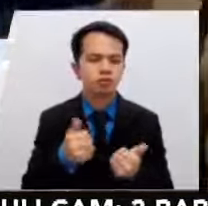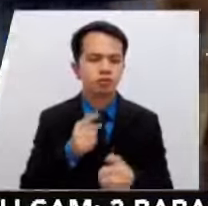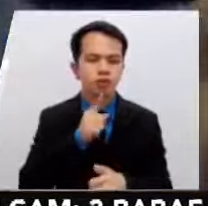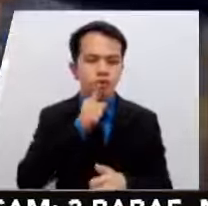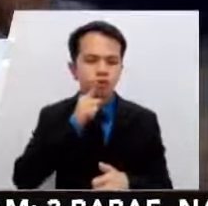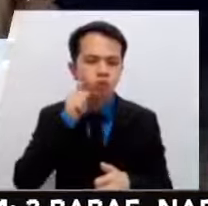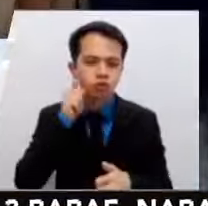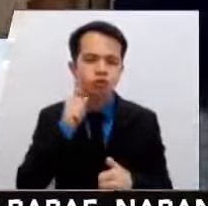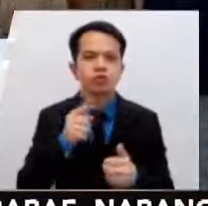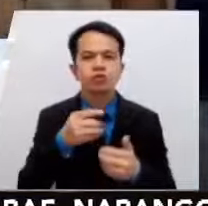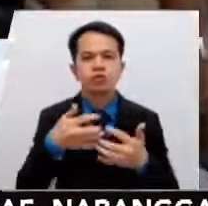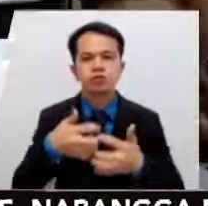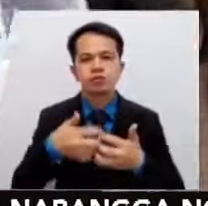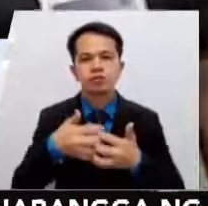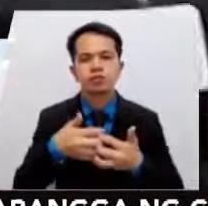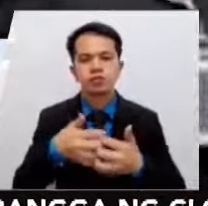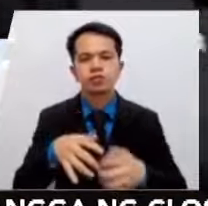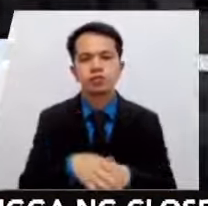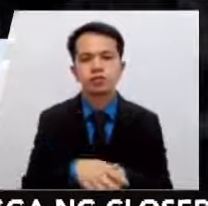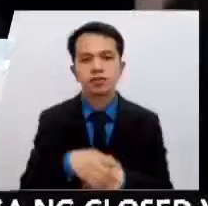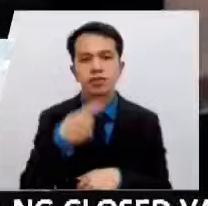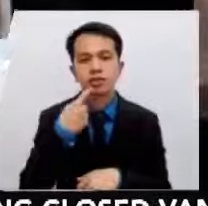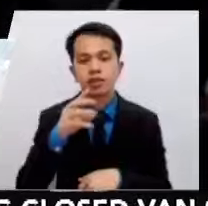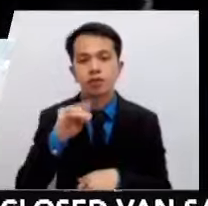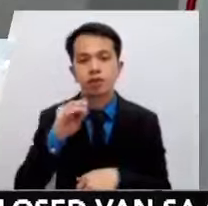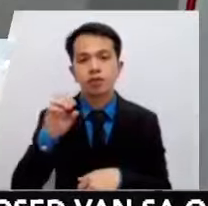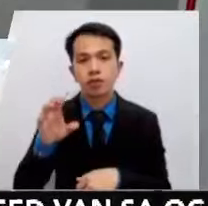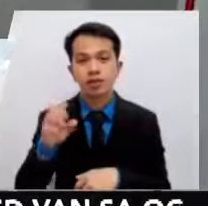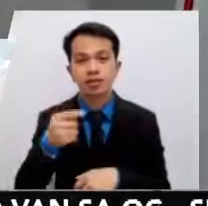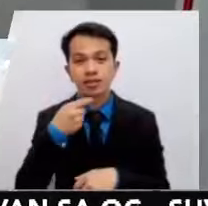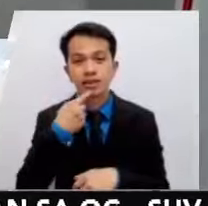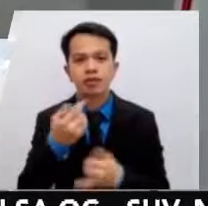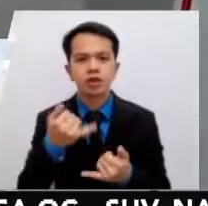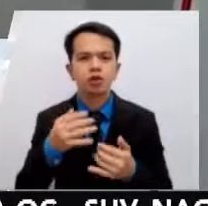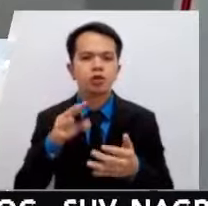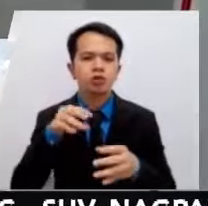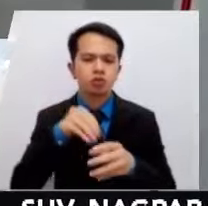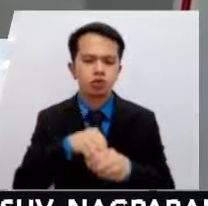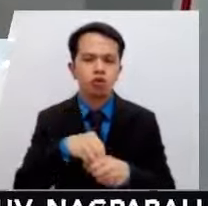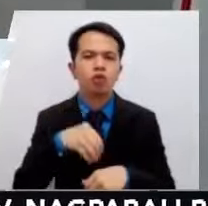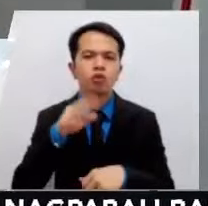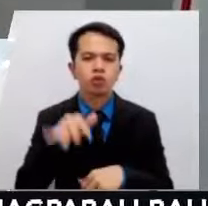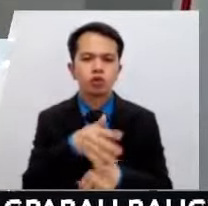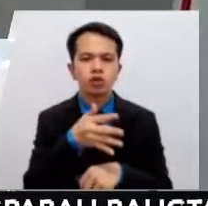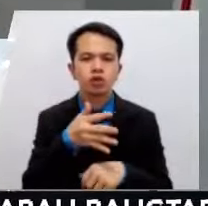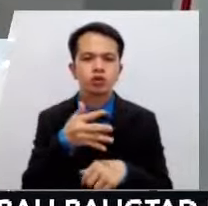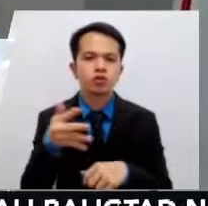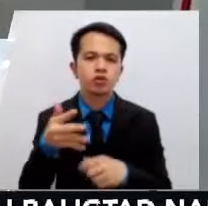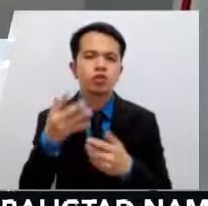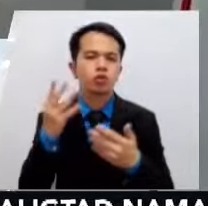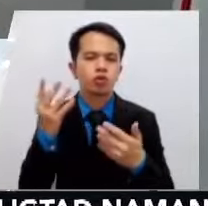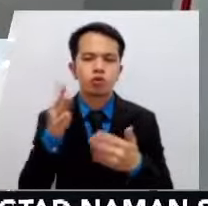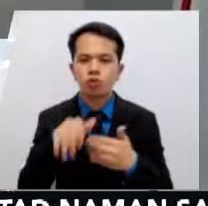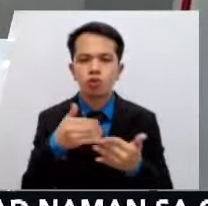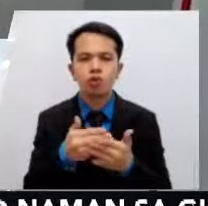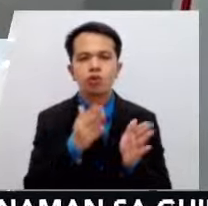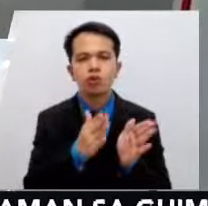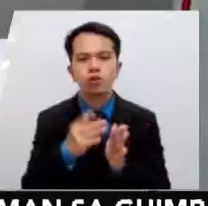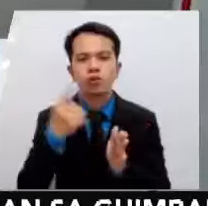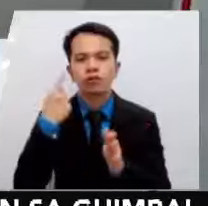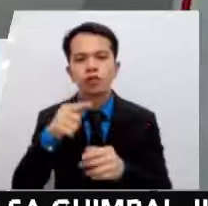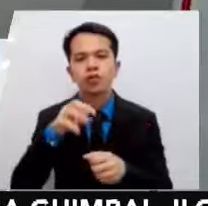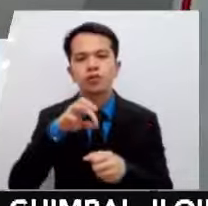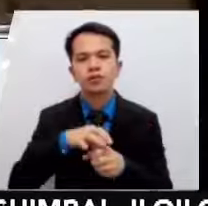mga makina. Ayon pa sa COMELEC, Rafi, ay on schedule sila sa lahat ng paghahanda para sa halalan. Yan muna po